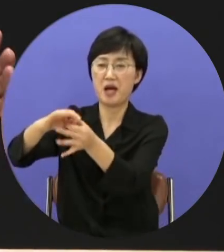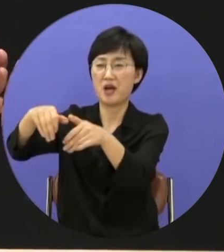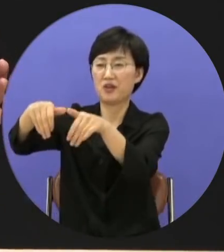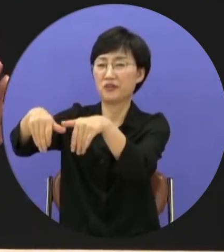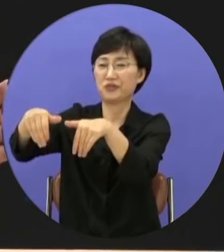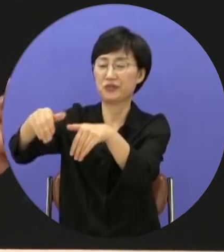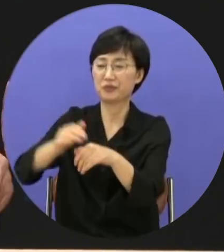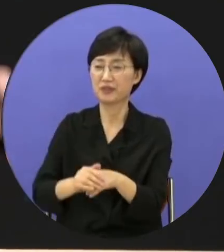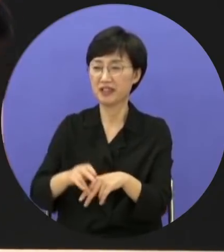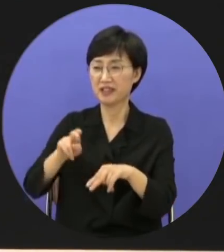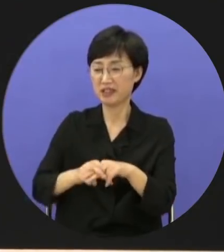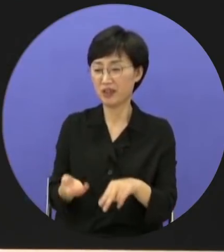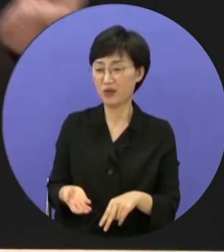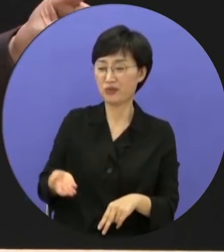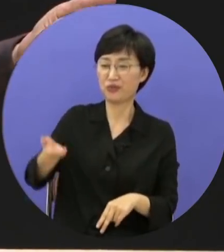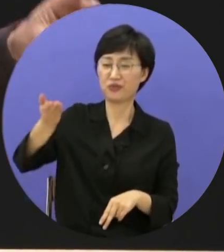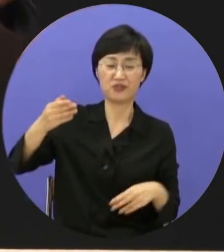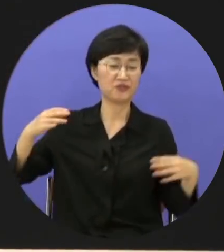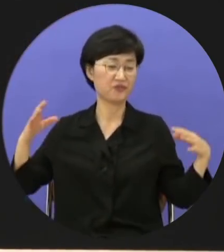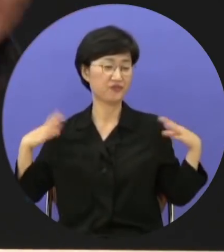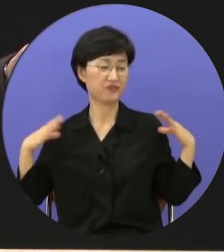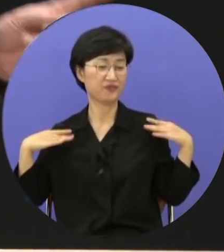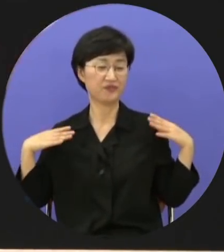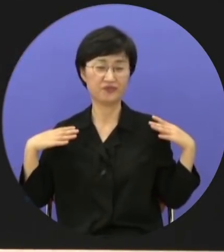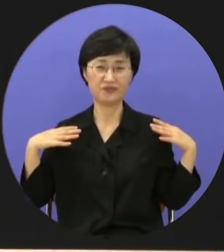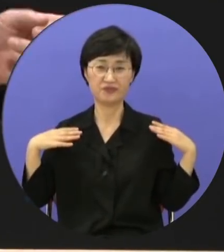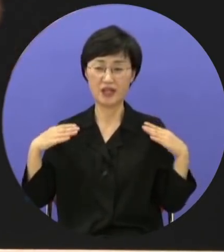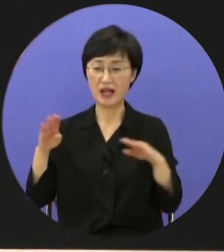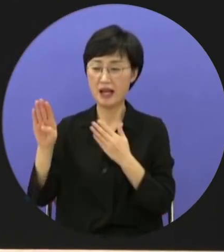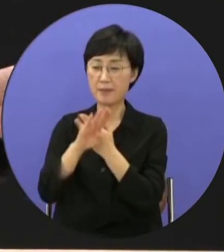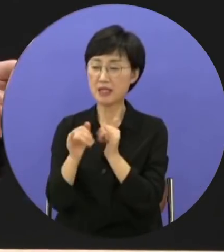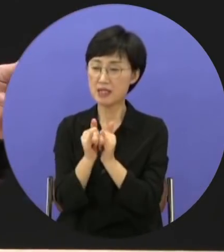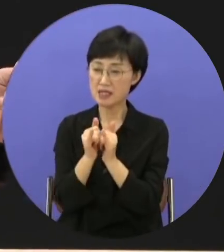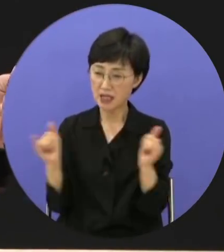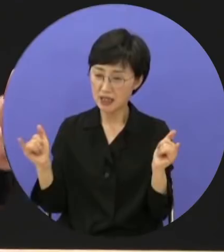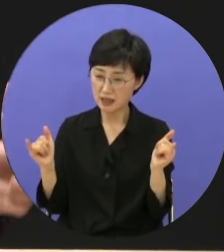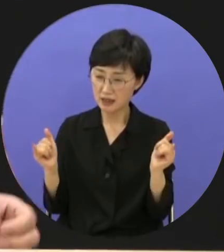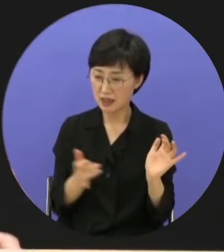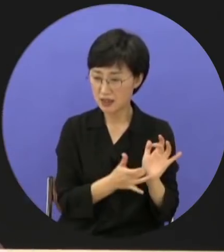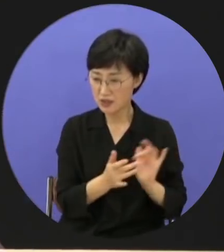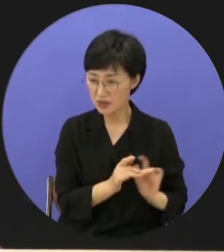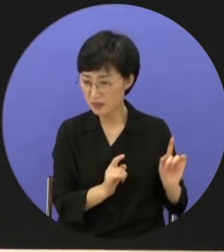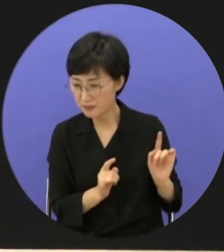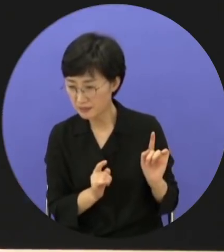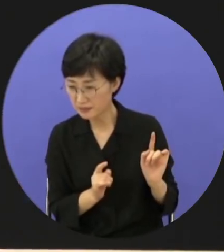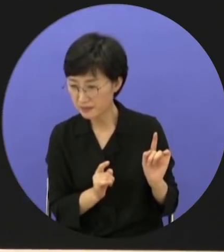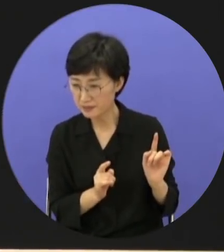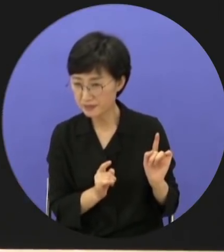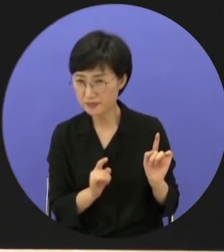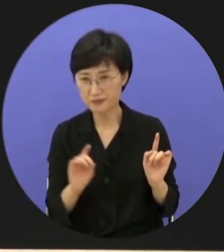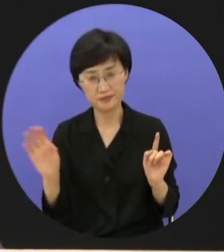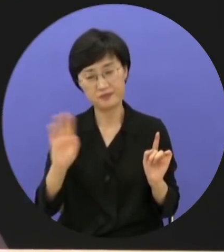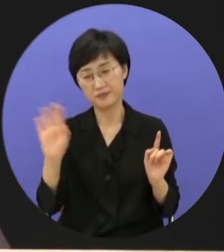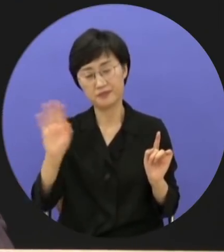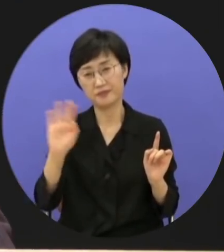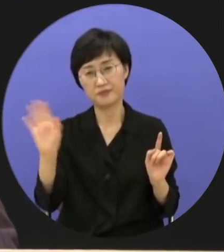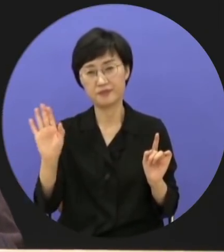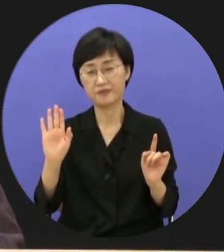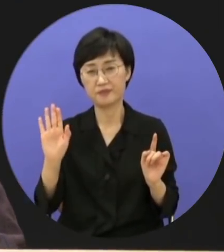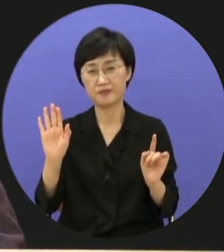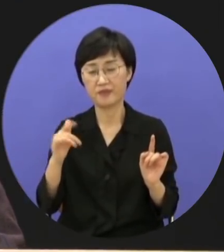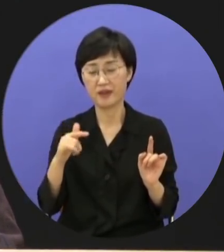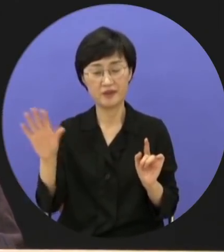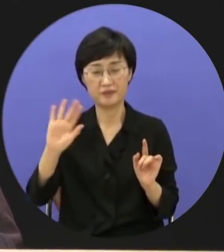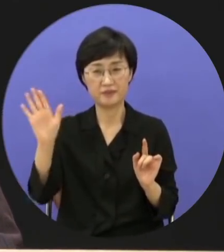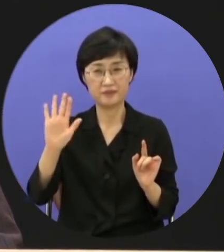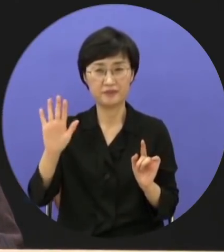성공했다고 생각하는 바리새인들, 그들에게 나타나서는 먹히질 않아요. They were completely colonized 그렇죠? under Rome, and yet the Pharisees